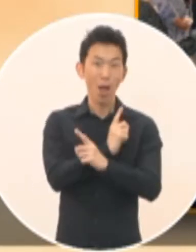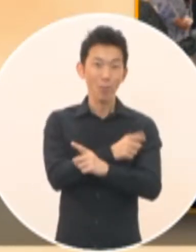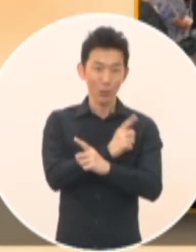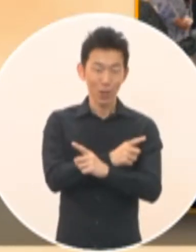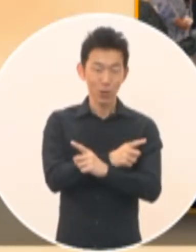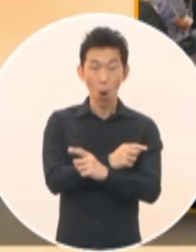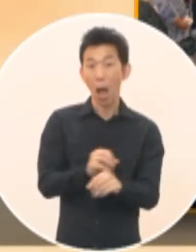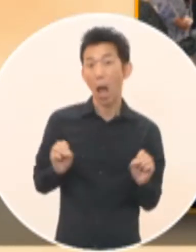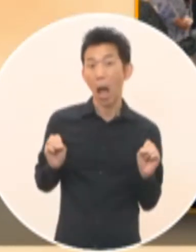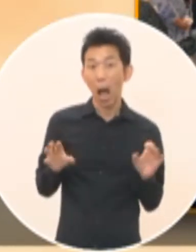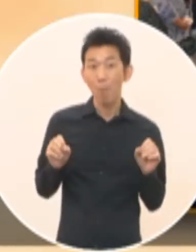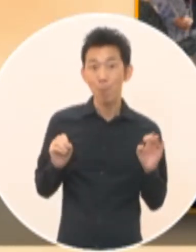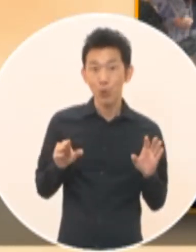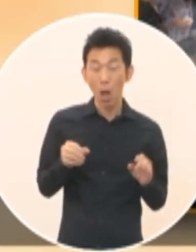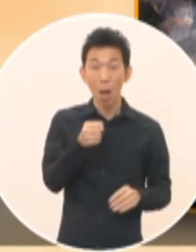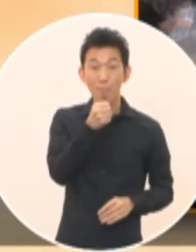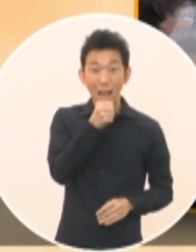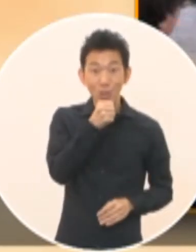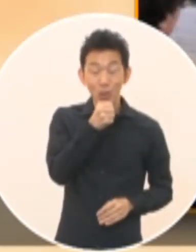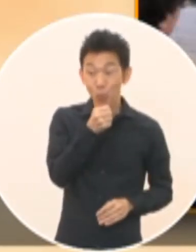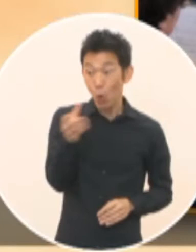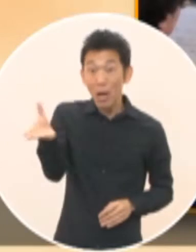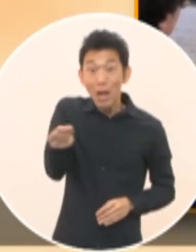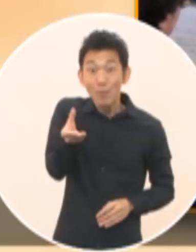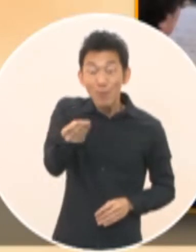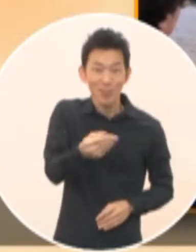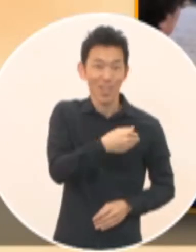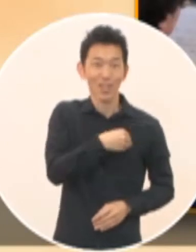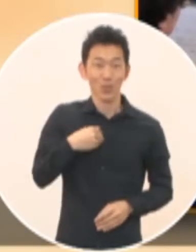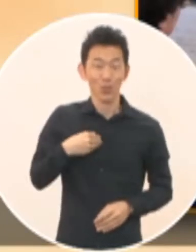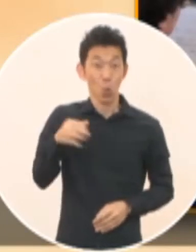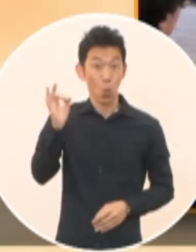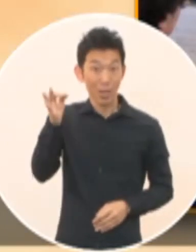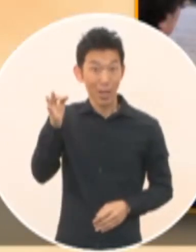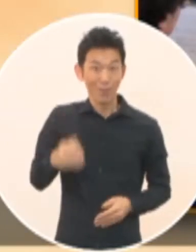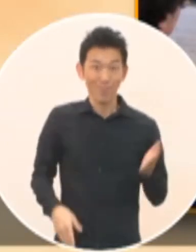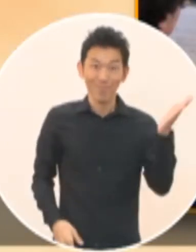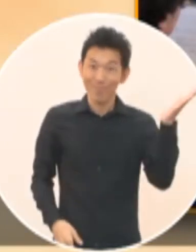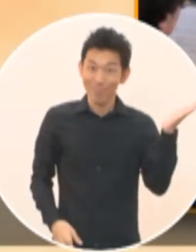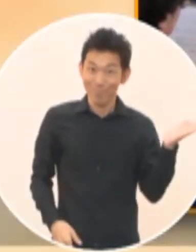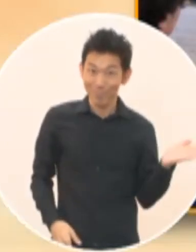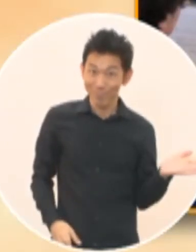マイクなども借りられます。使用料はご覧の通りです。